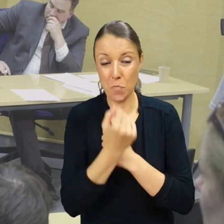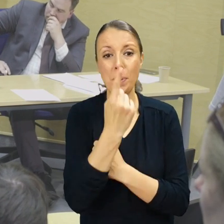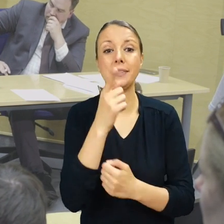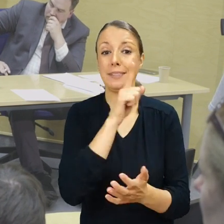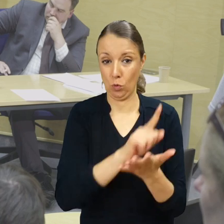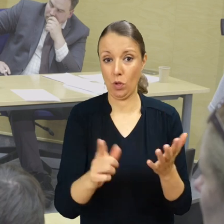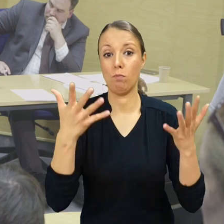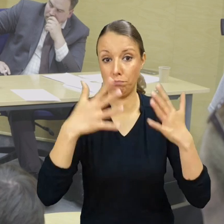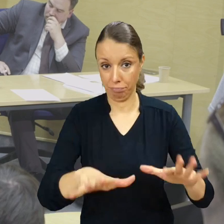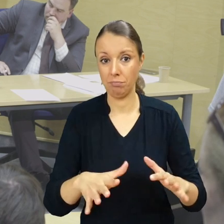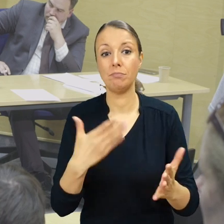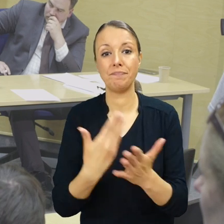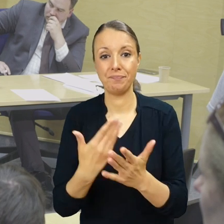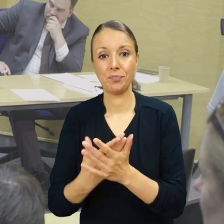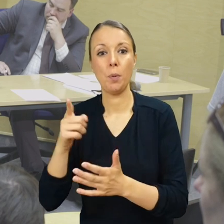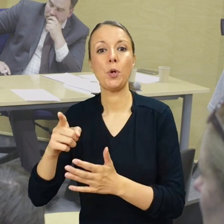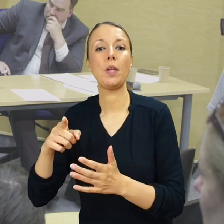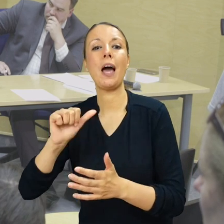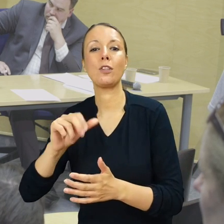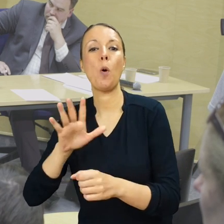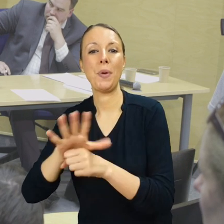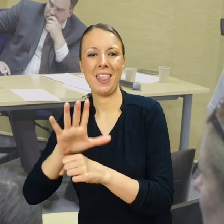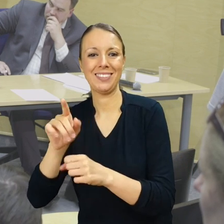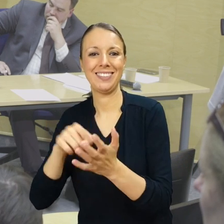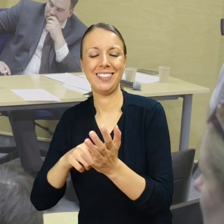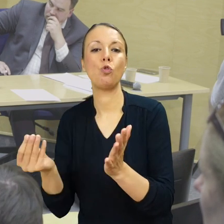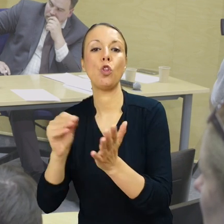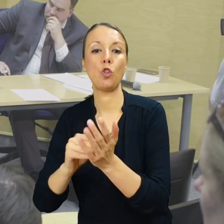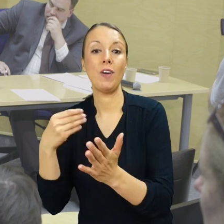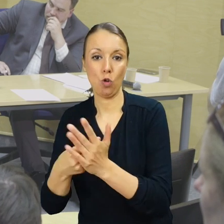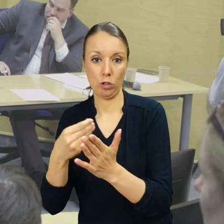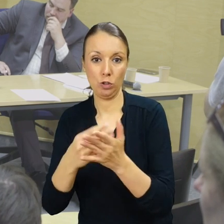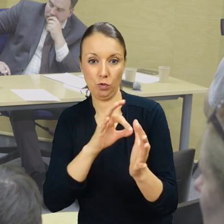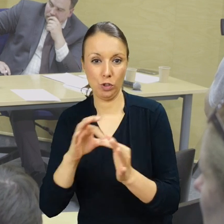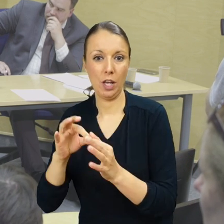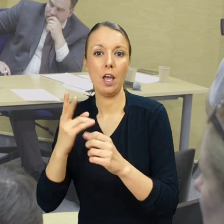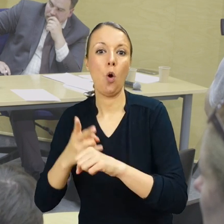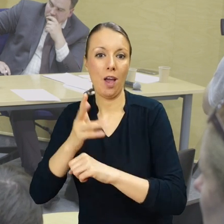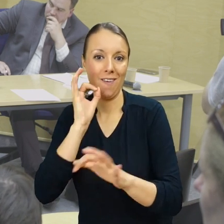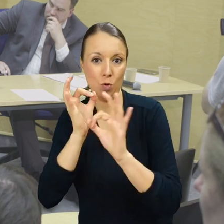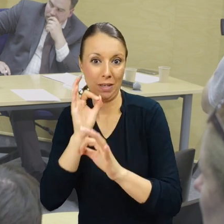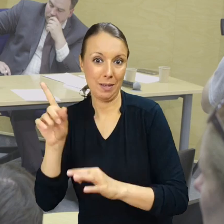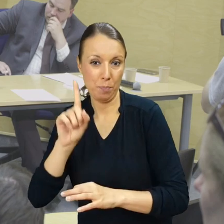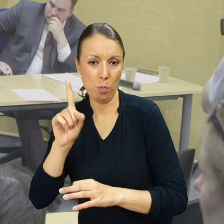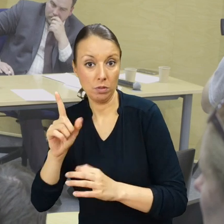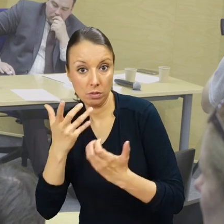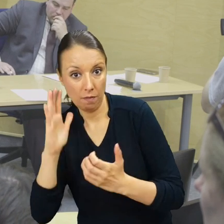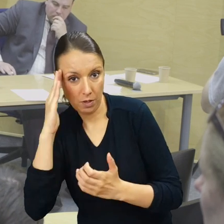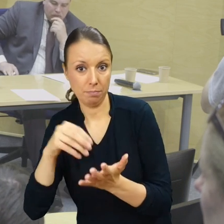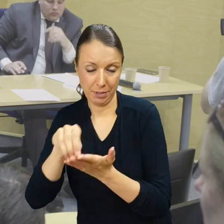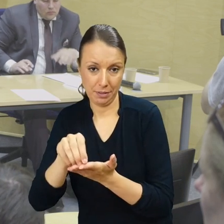skonstruowanego artykułu 15 ustawy o kosztach dodatkowych udostępnienia informacji publicznej, kompletnej niewiedzy, jak